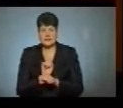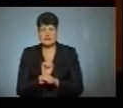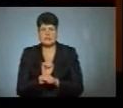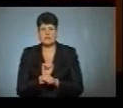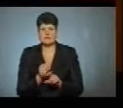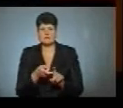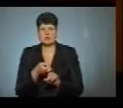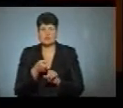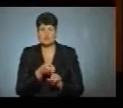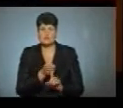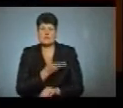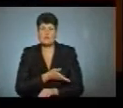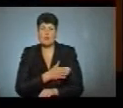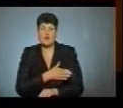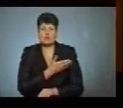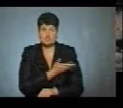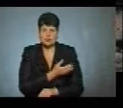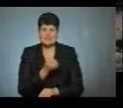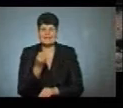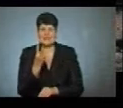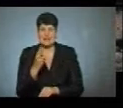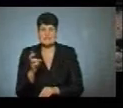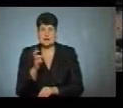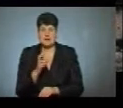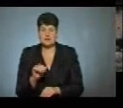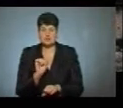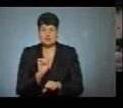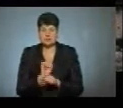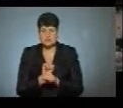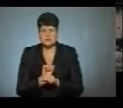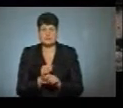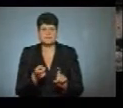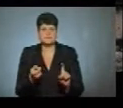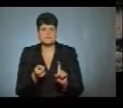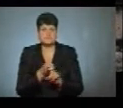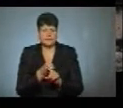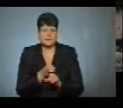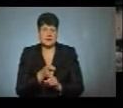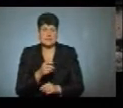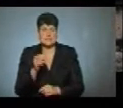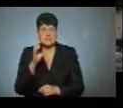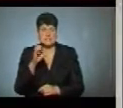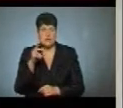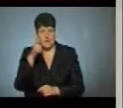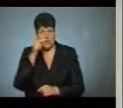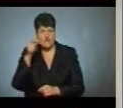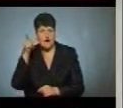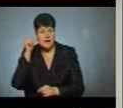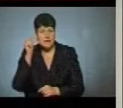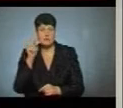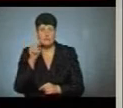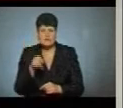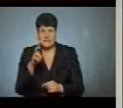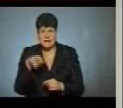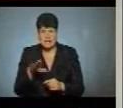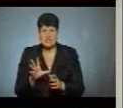залізничне сполучення з Польщею. 13 березня призупинили пасажирське залізничне сполучення зі Словаччиною, оскільки в цій